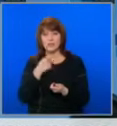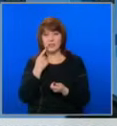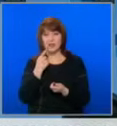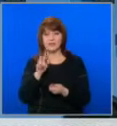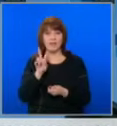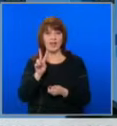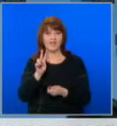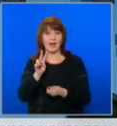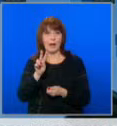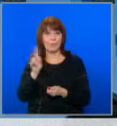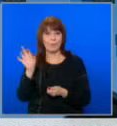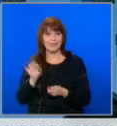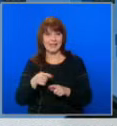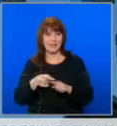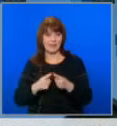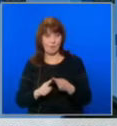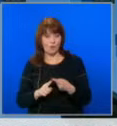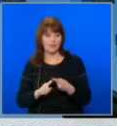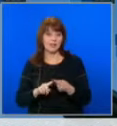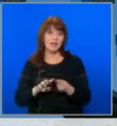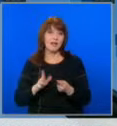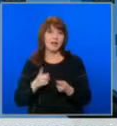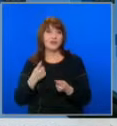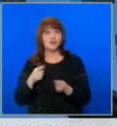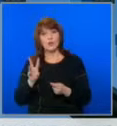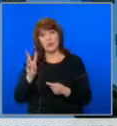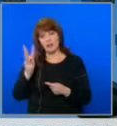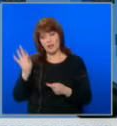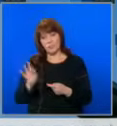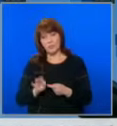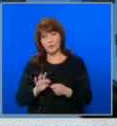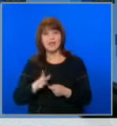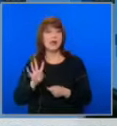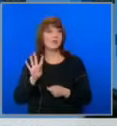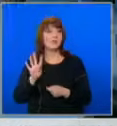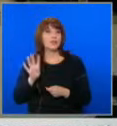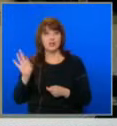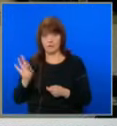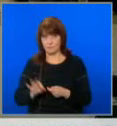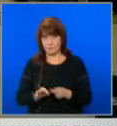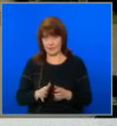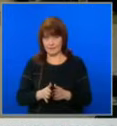на 2% и5 или се стремят към това други са на 3% някои са над